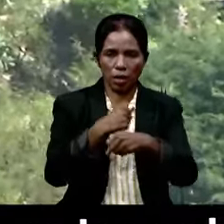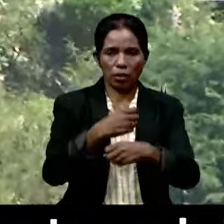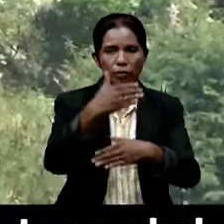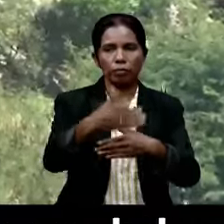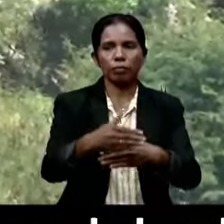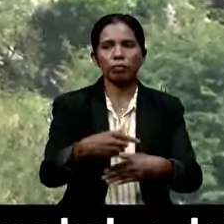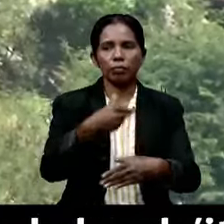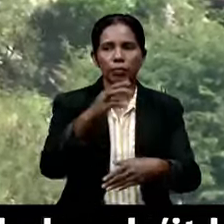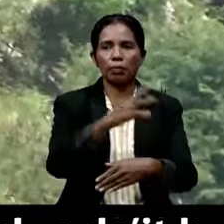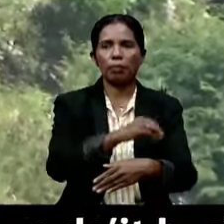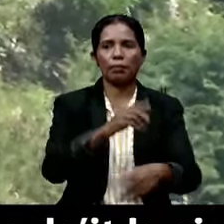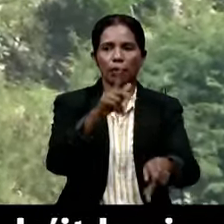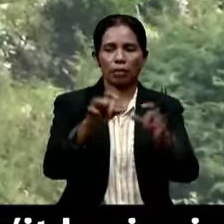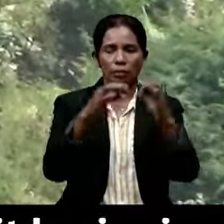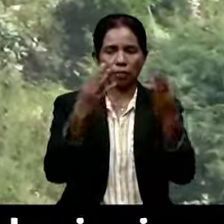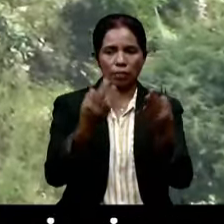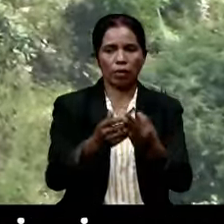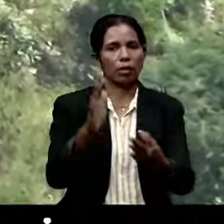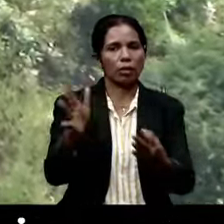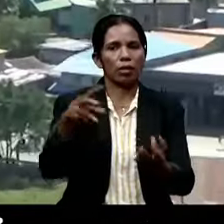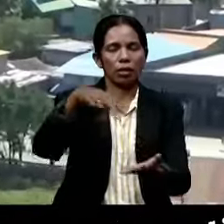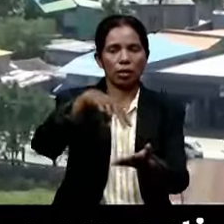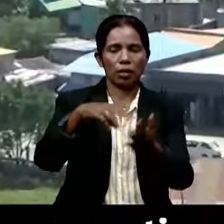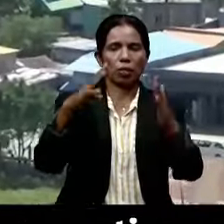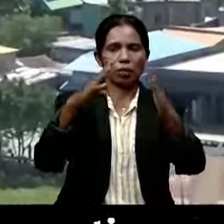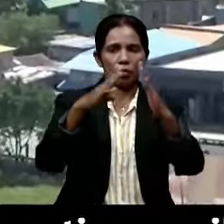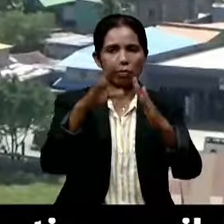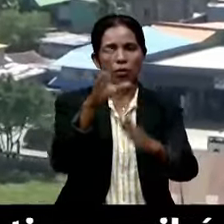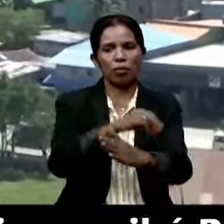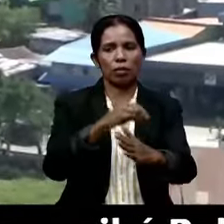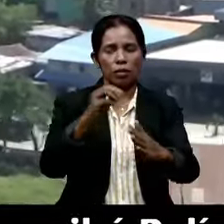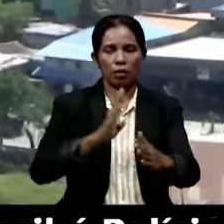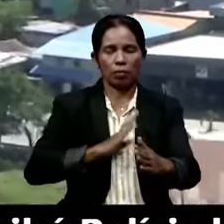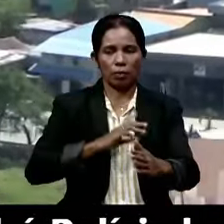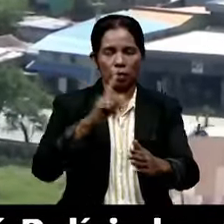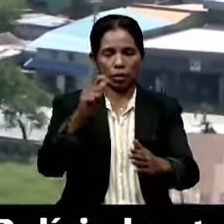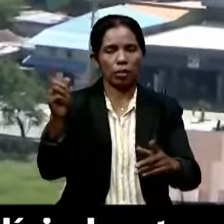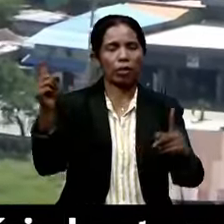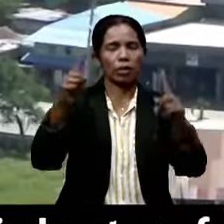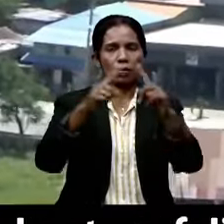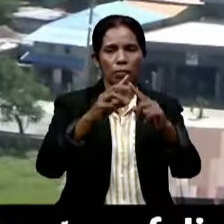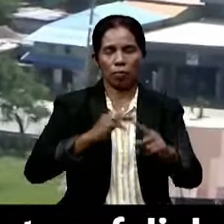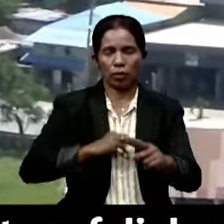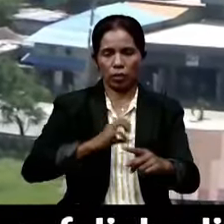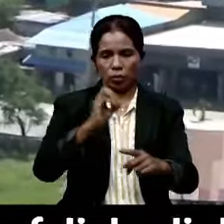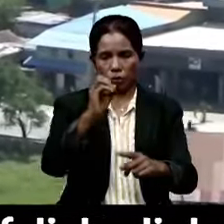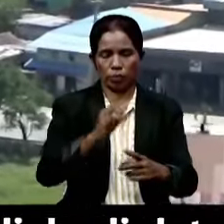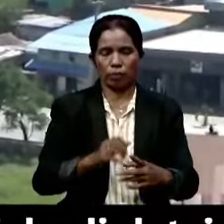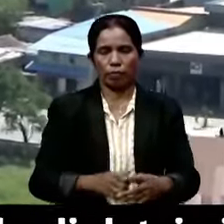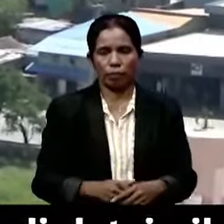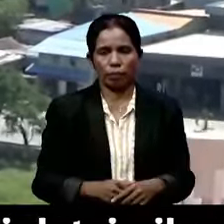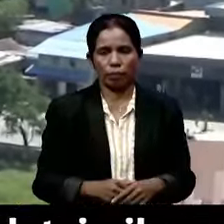jemeni dadang ne komunidade umakan 50 resin makari uma iha fololon area Balidi to Mataduro. Abraham Amaral, Ziemen.